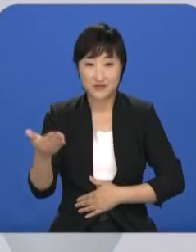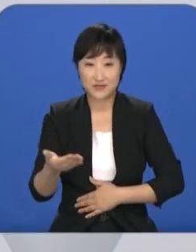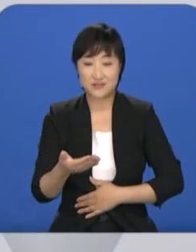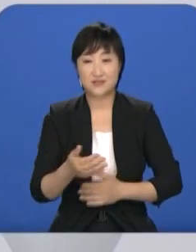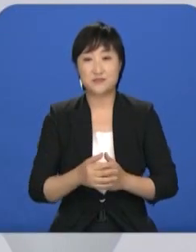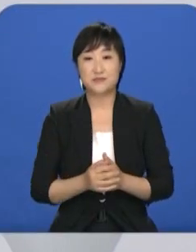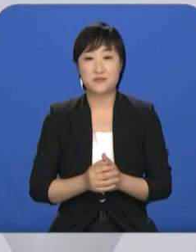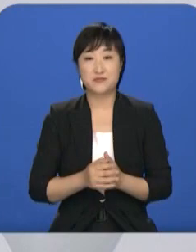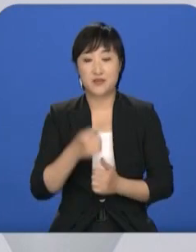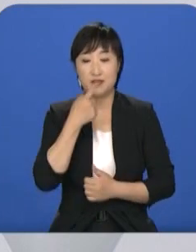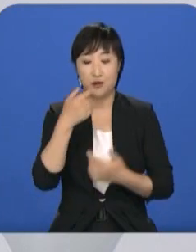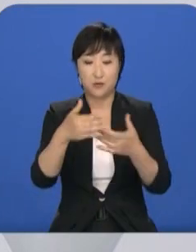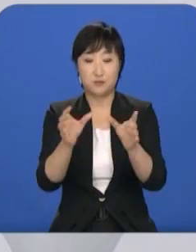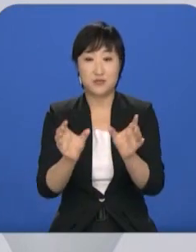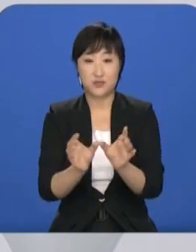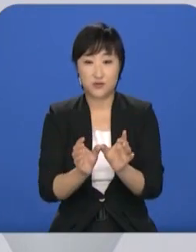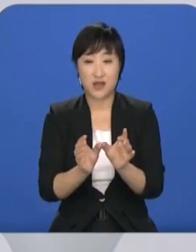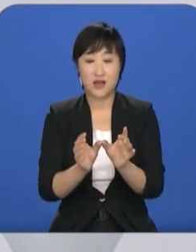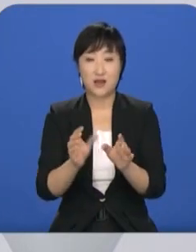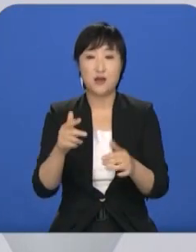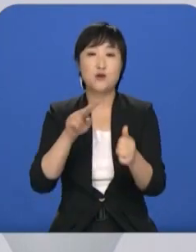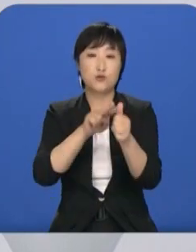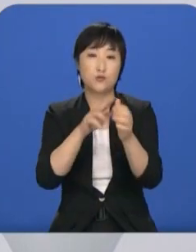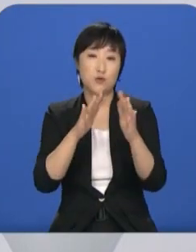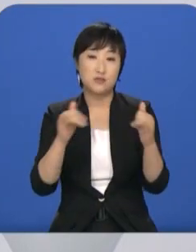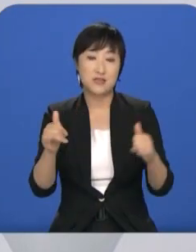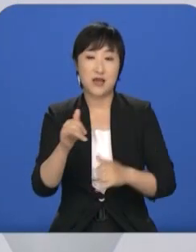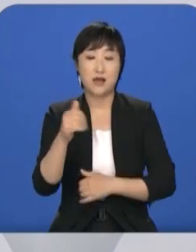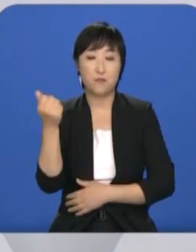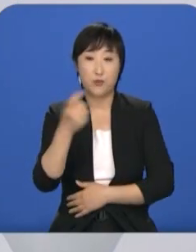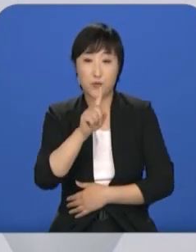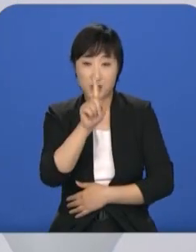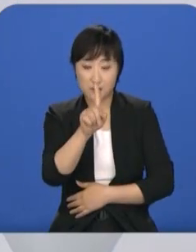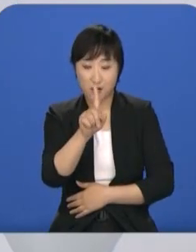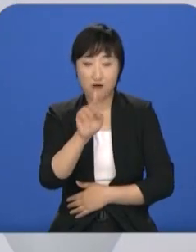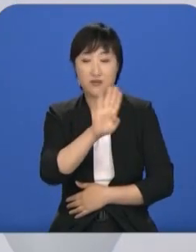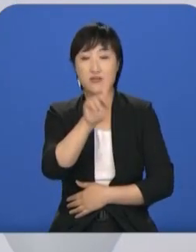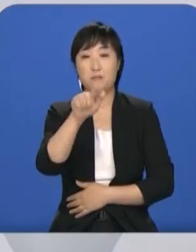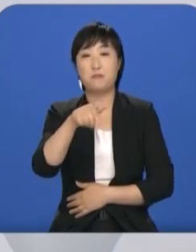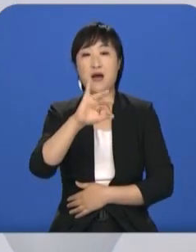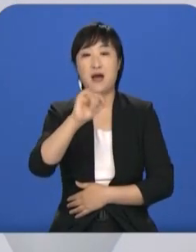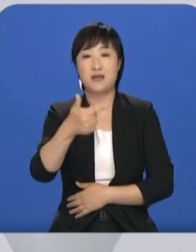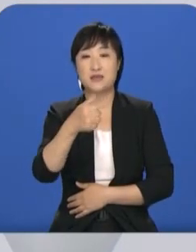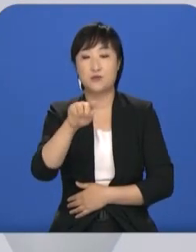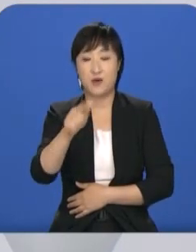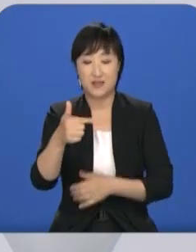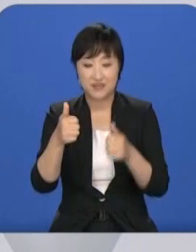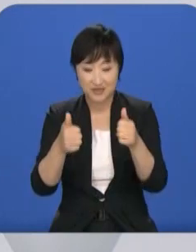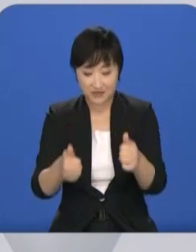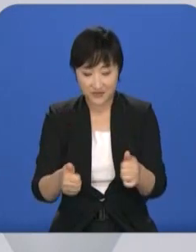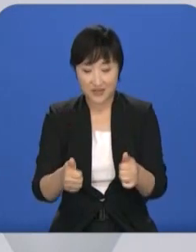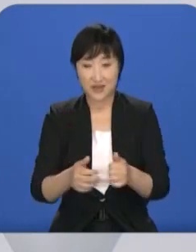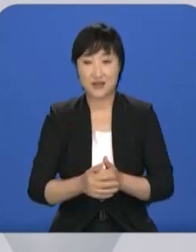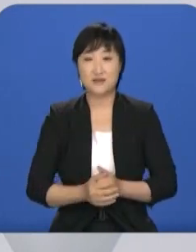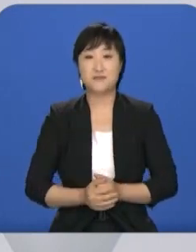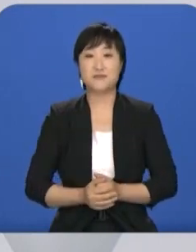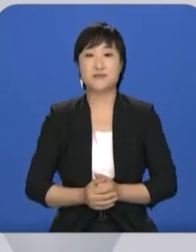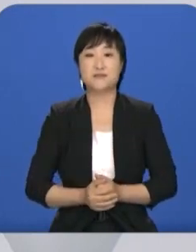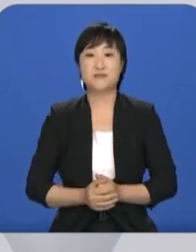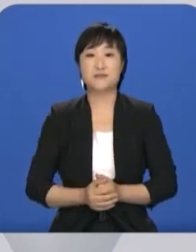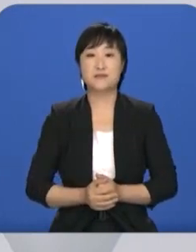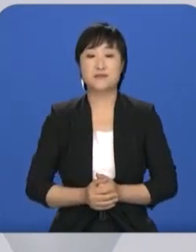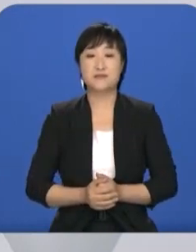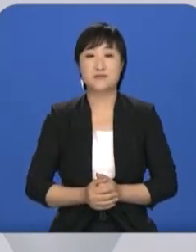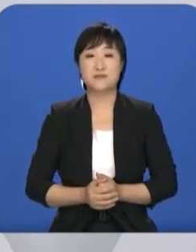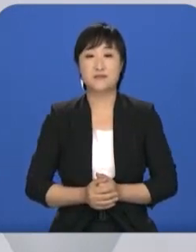여러분, 더불어민주당 진도군 후보 기호 1번 박인환 인사드립니다.